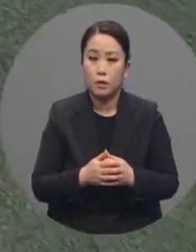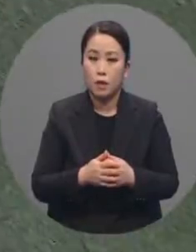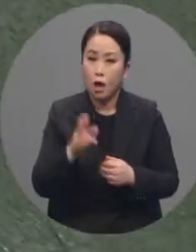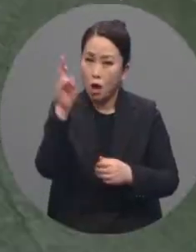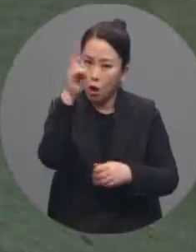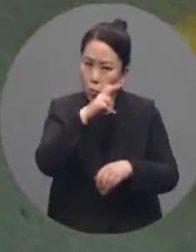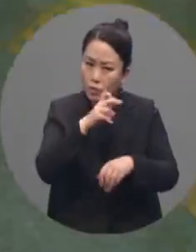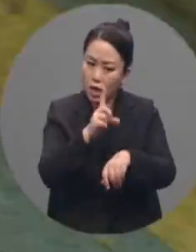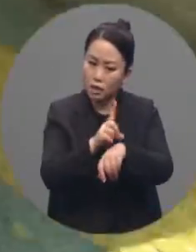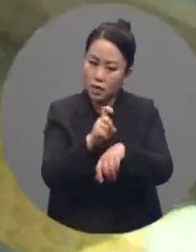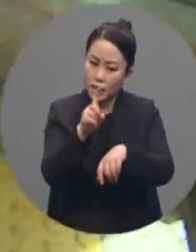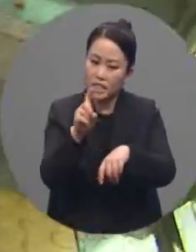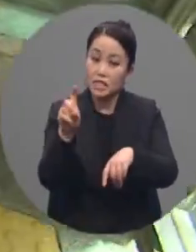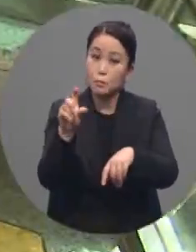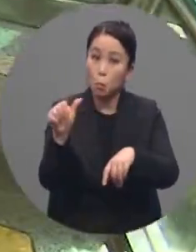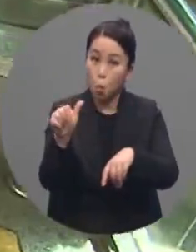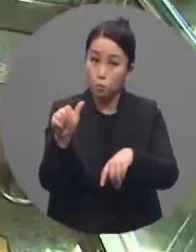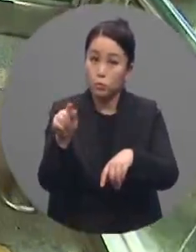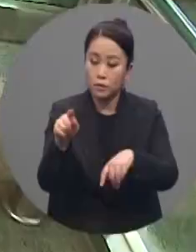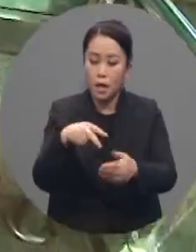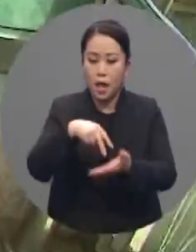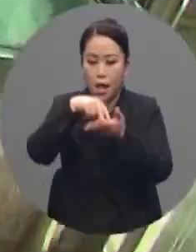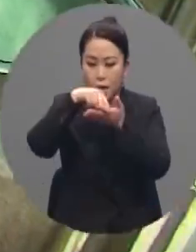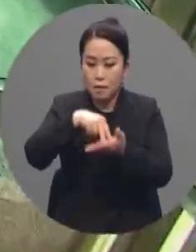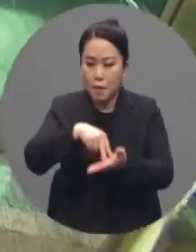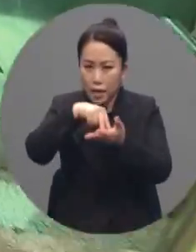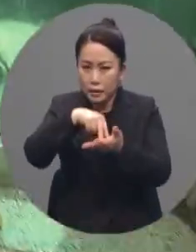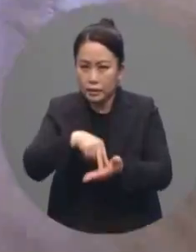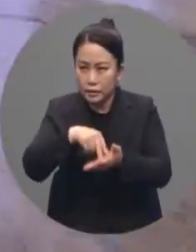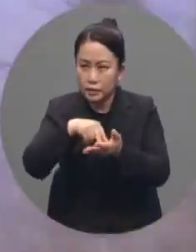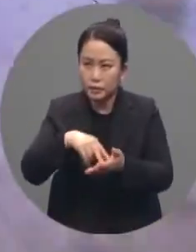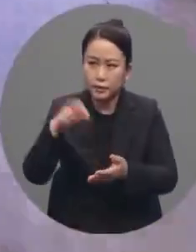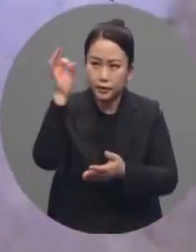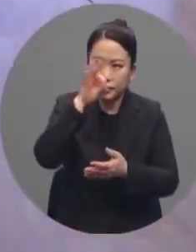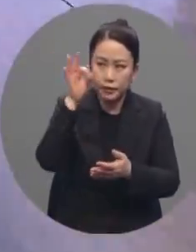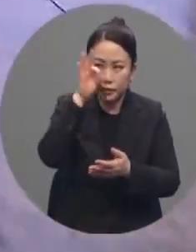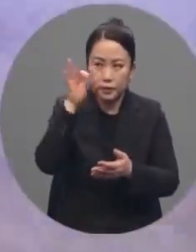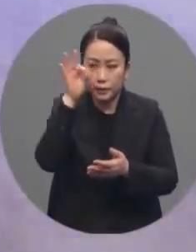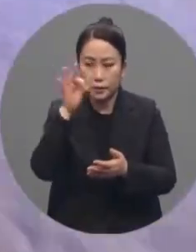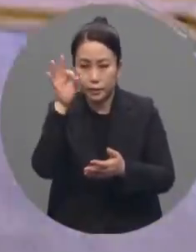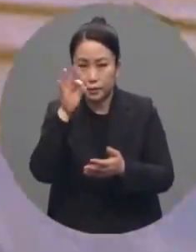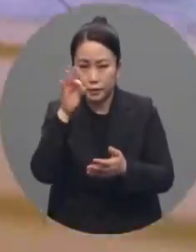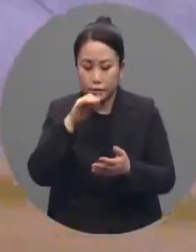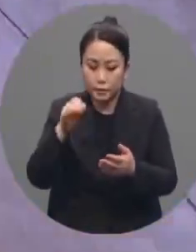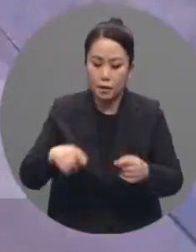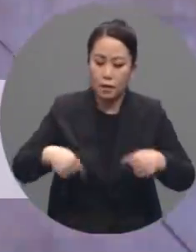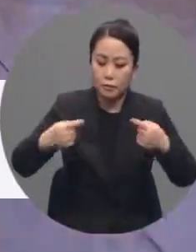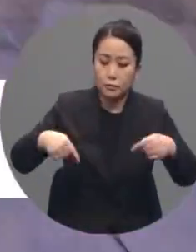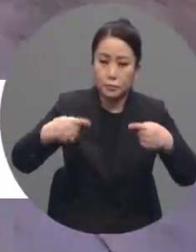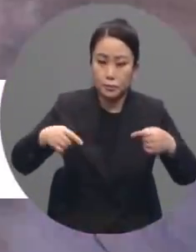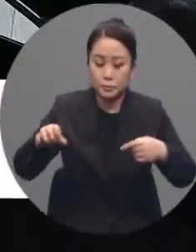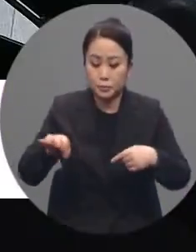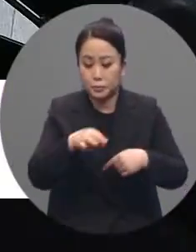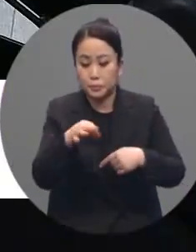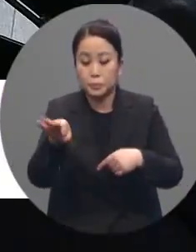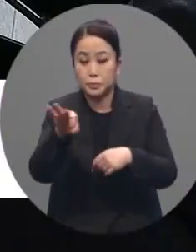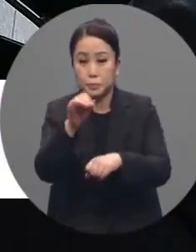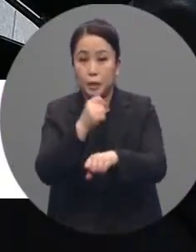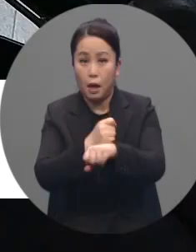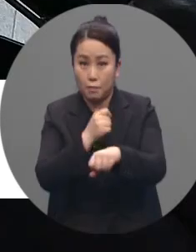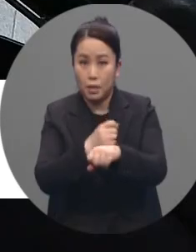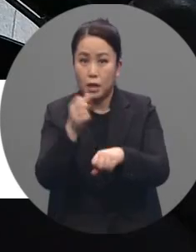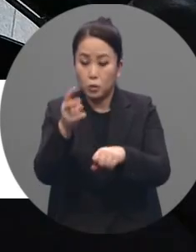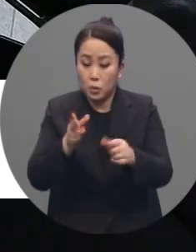오전 11시 15분 엘리베이터가 있는 출구를 찾아 역사 안으로 들어갑니다. 휠체어 전용 탑승구에서